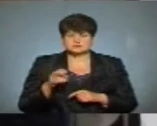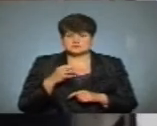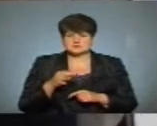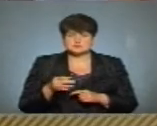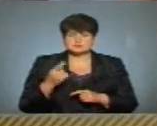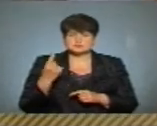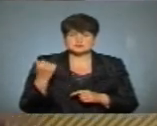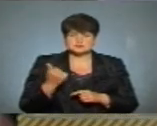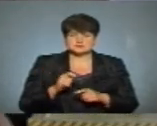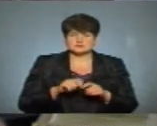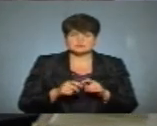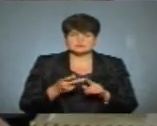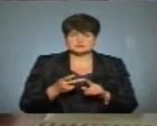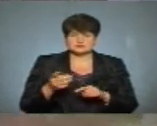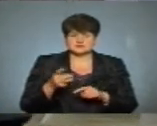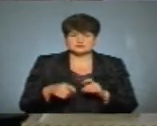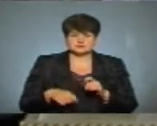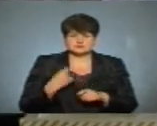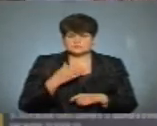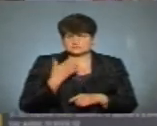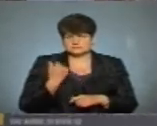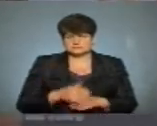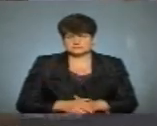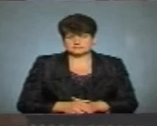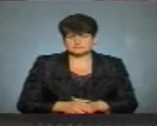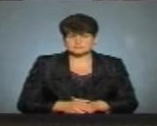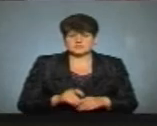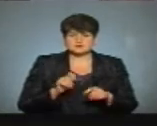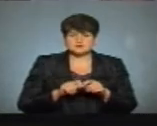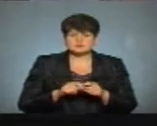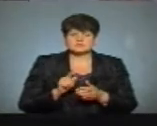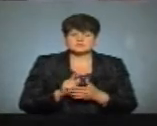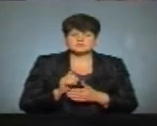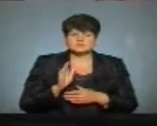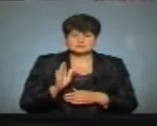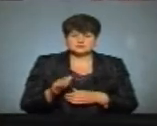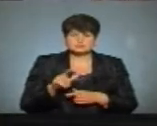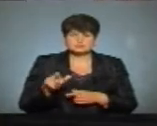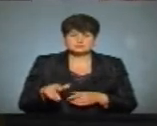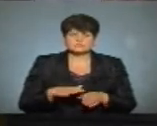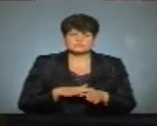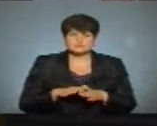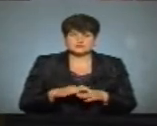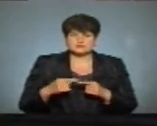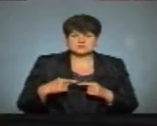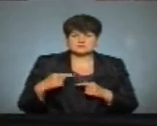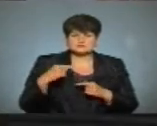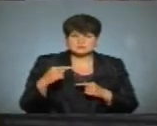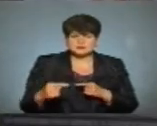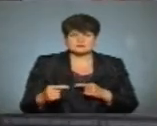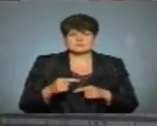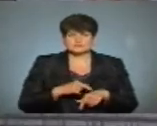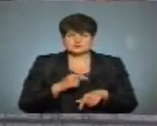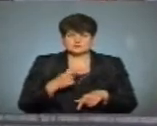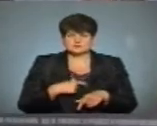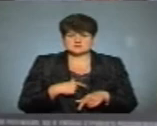заклад перевіряють вдруге. Каже, порушень не виявили. Перевірки мусять бути, тому що щоб люди дотрималися і дистанції, і відчували